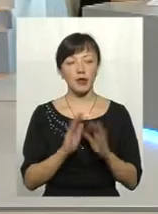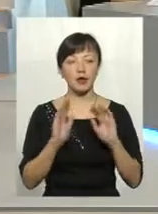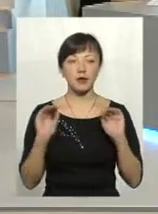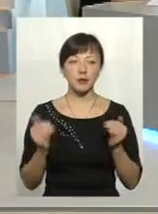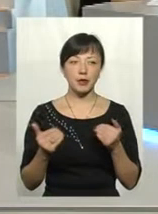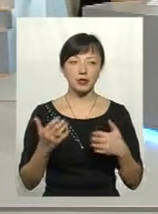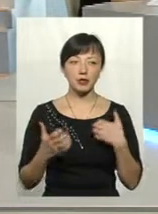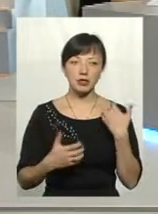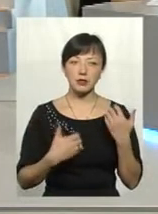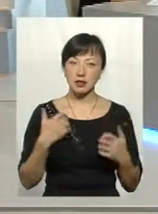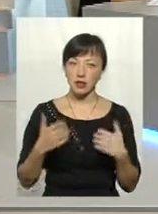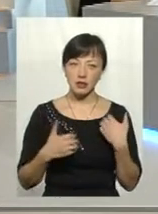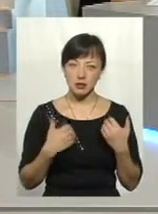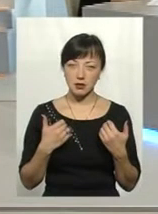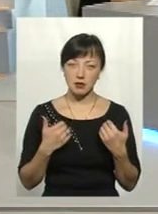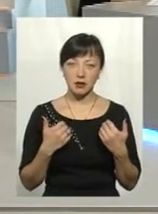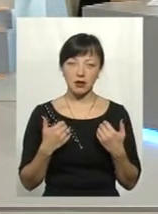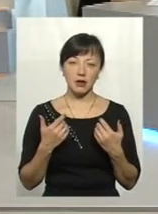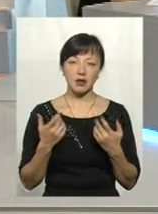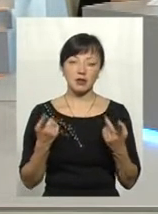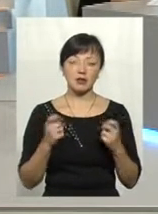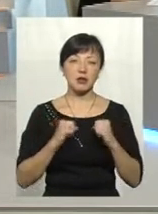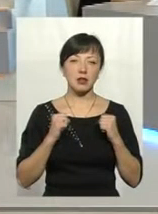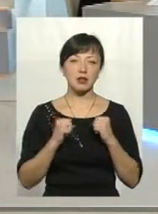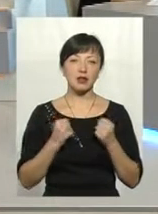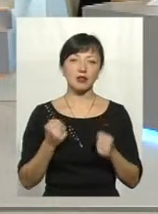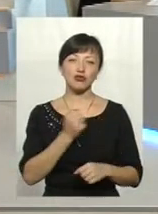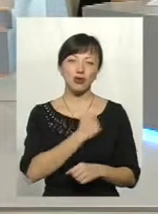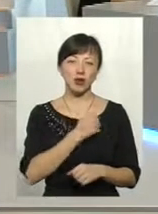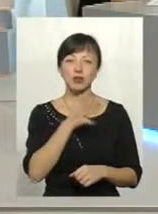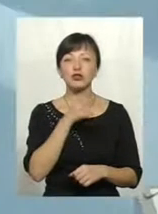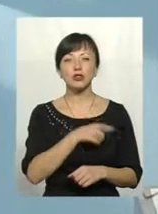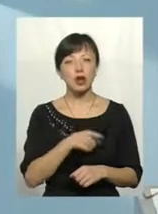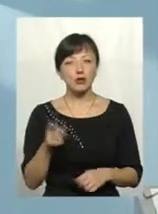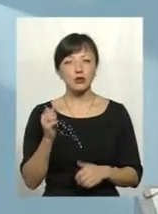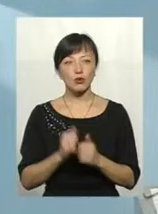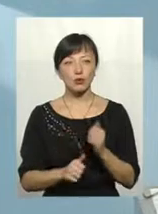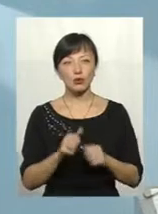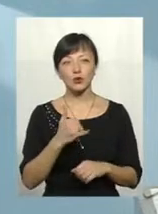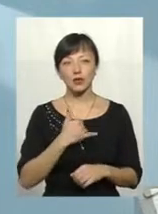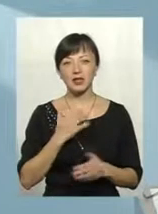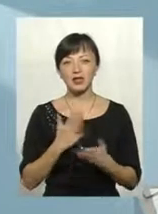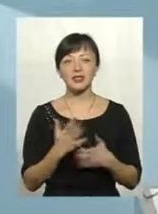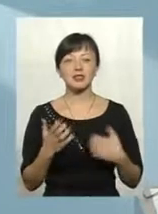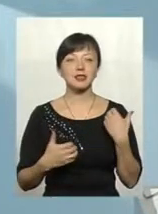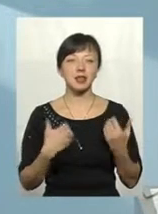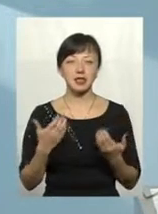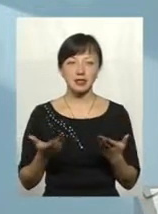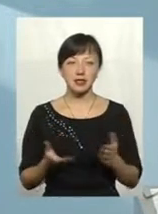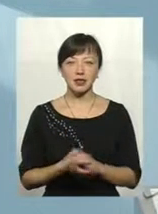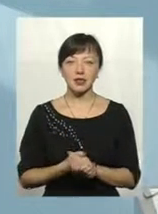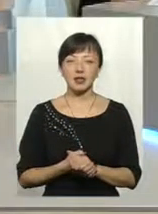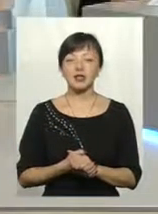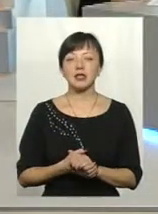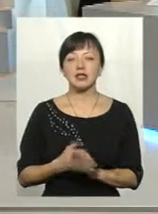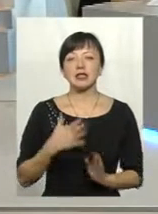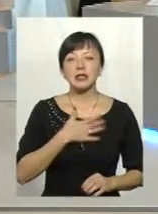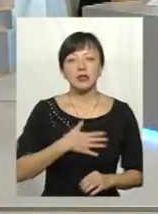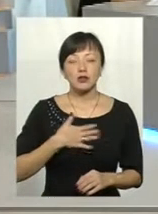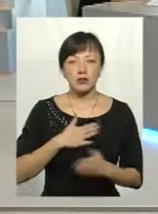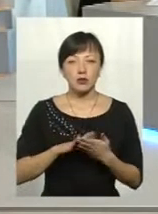стресів, якось йти від цих стресів. Але, на жаль, такий час, що кожного з нас є стреси. Оце стресова ситуація. Ви